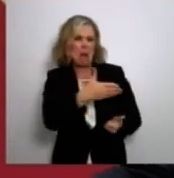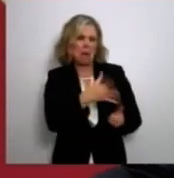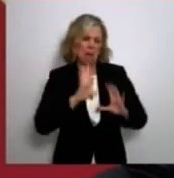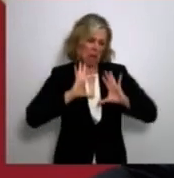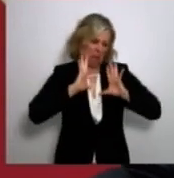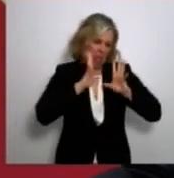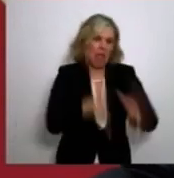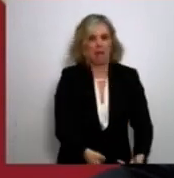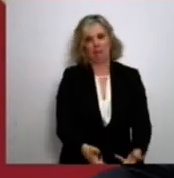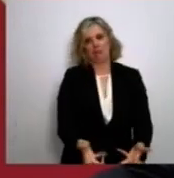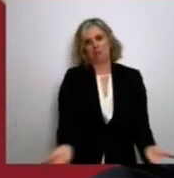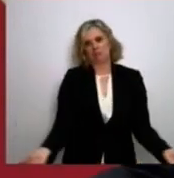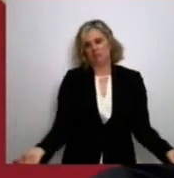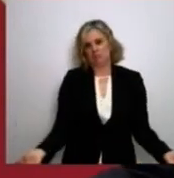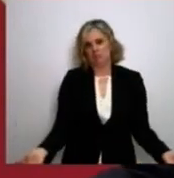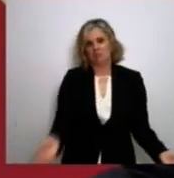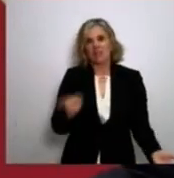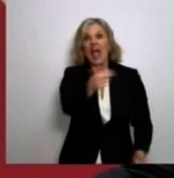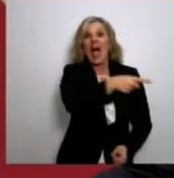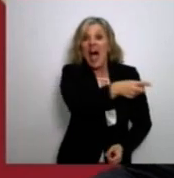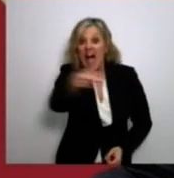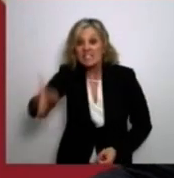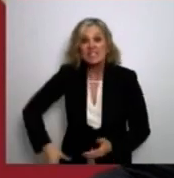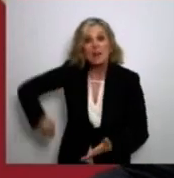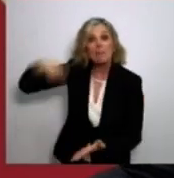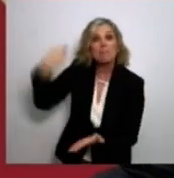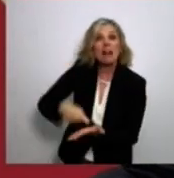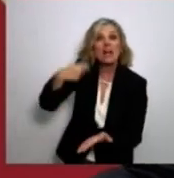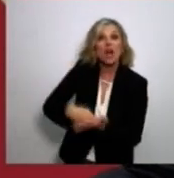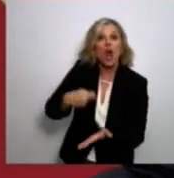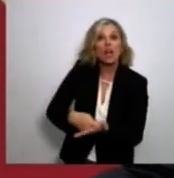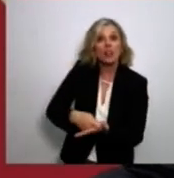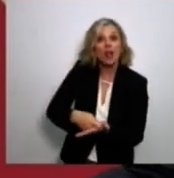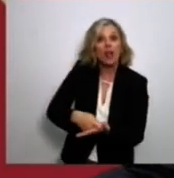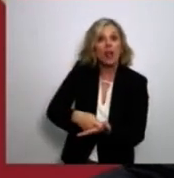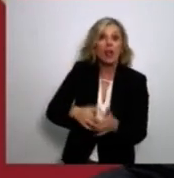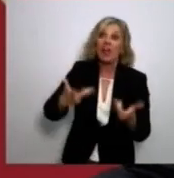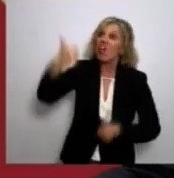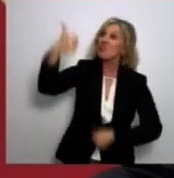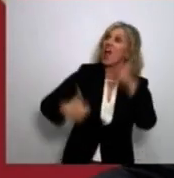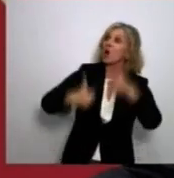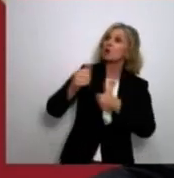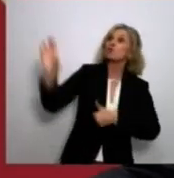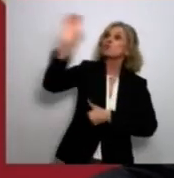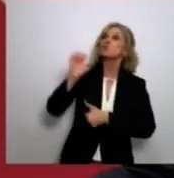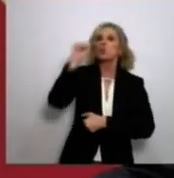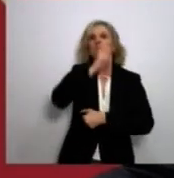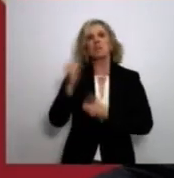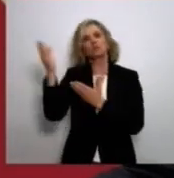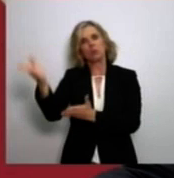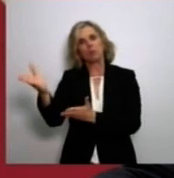αηδίες, τις οποίες εσείς χρυσοπληρώσατε για να κάνουν κάποιοι το κέφι τους. Πηγαίνετε πρωί-πρωί να